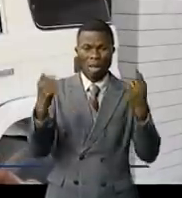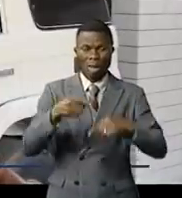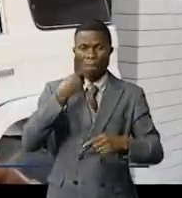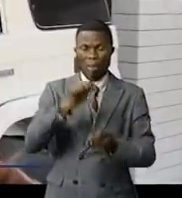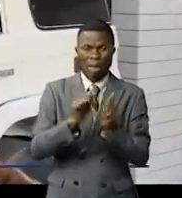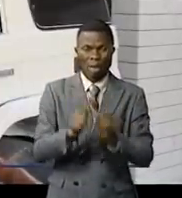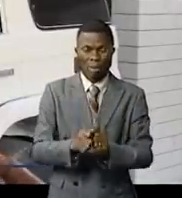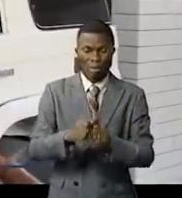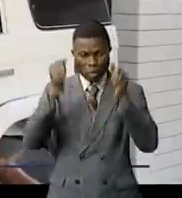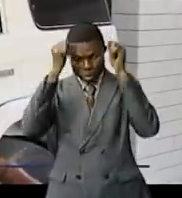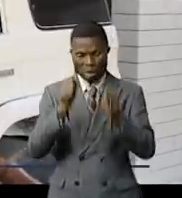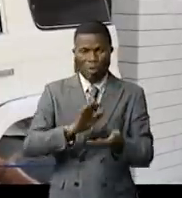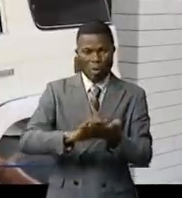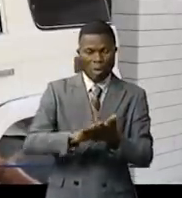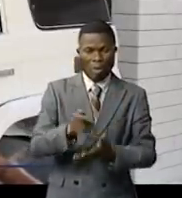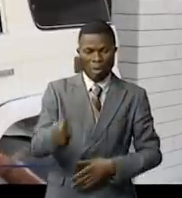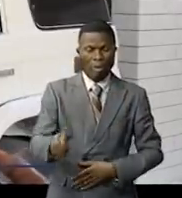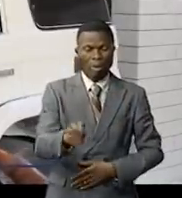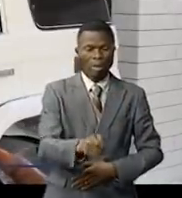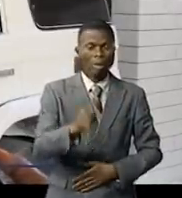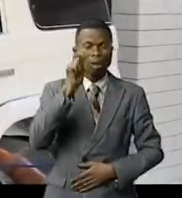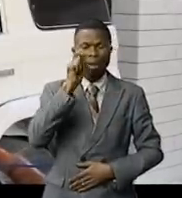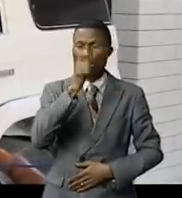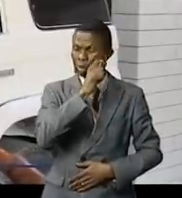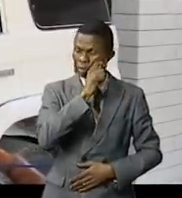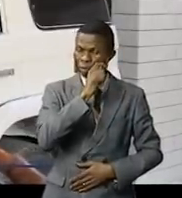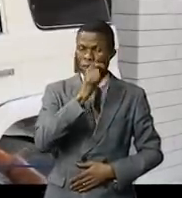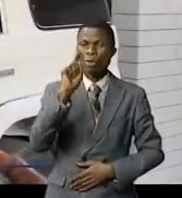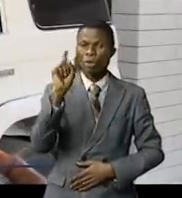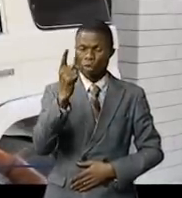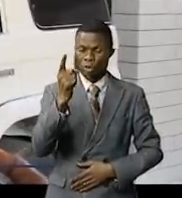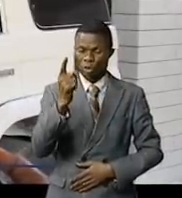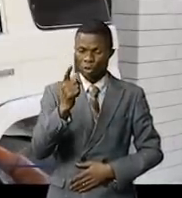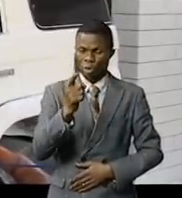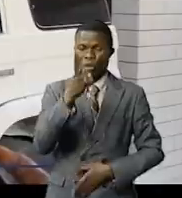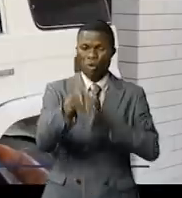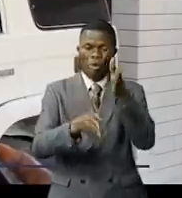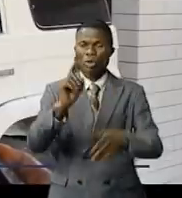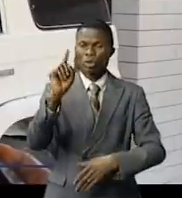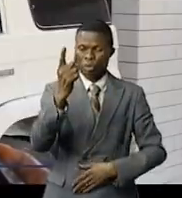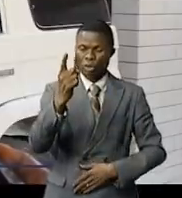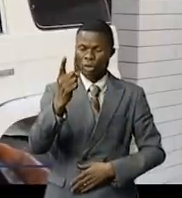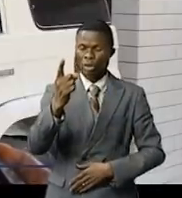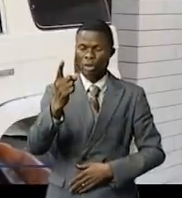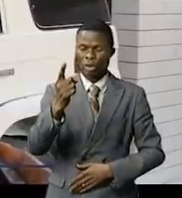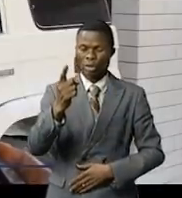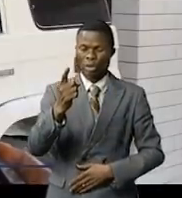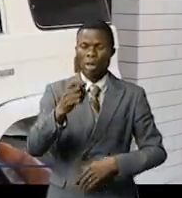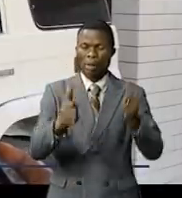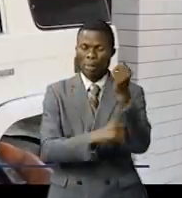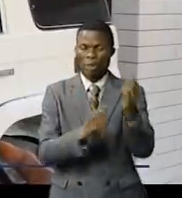canne blanche, c'est-à-dire un aveugle peut se déplacer librement et